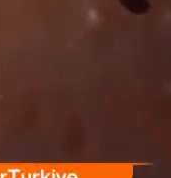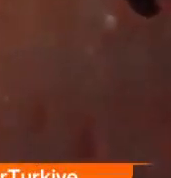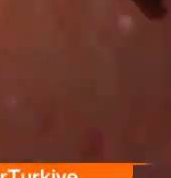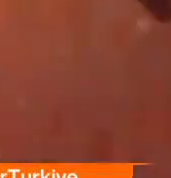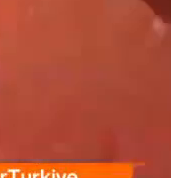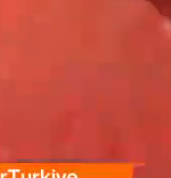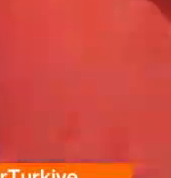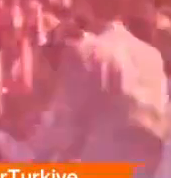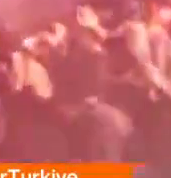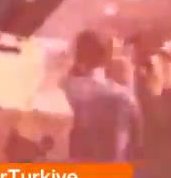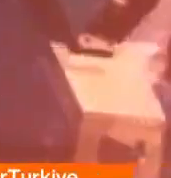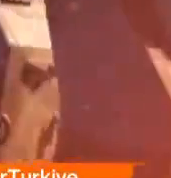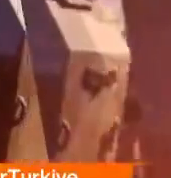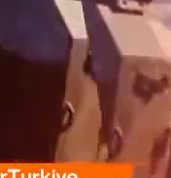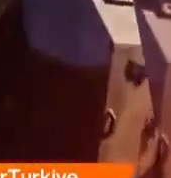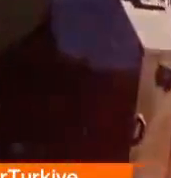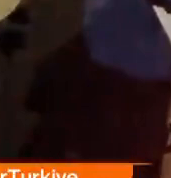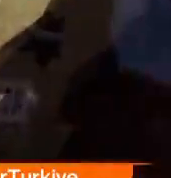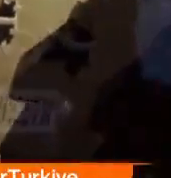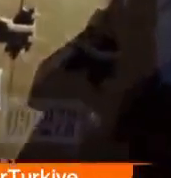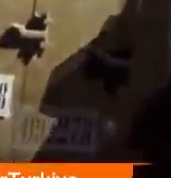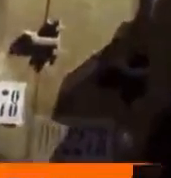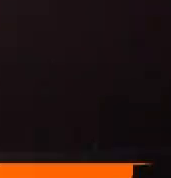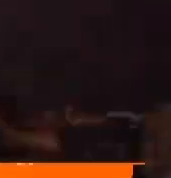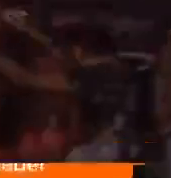Sölmez bu şafaklarda yüzen Alsancak.